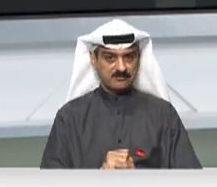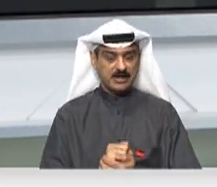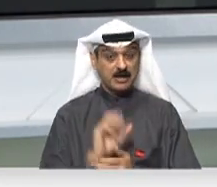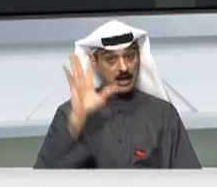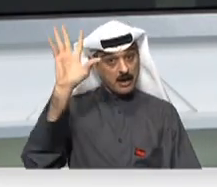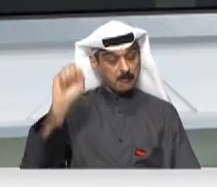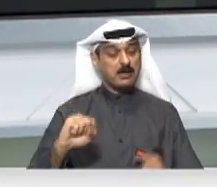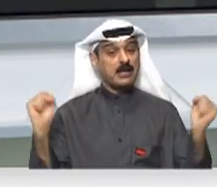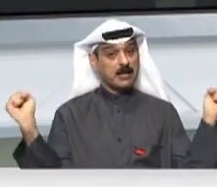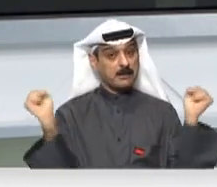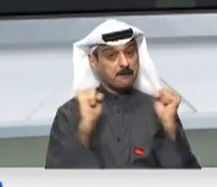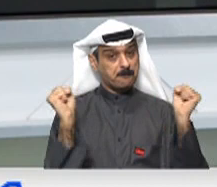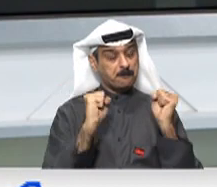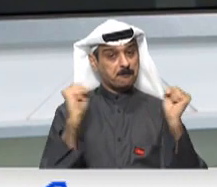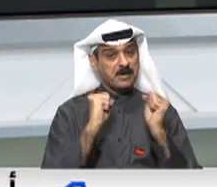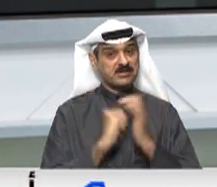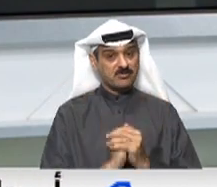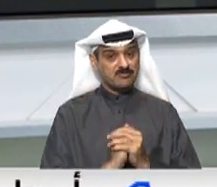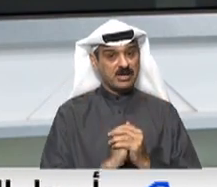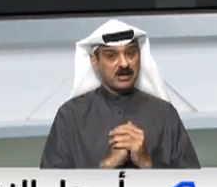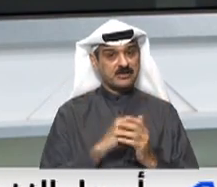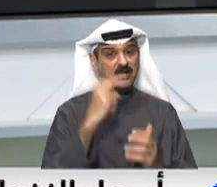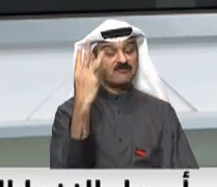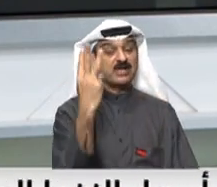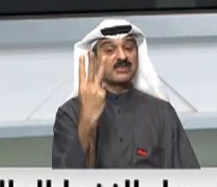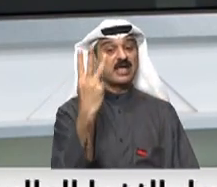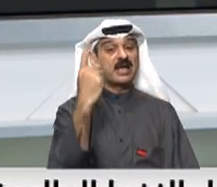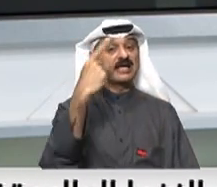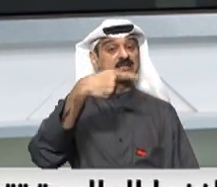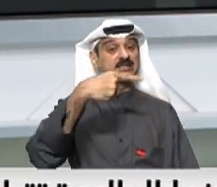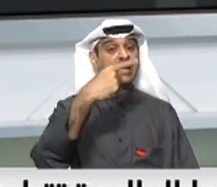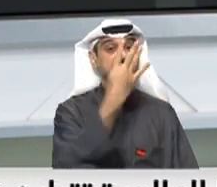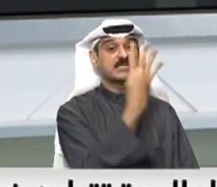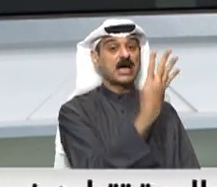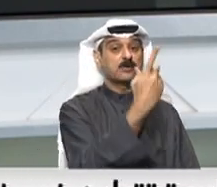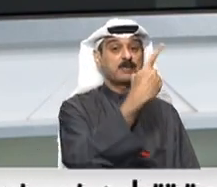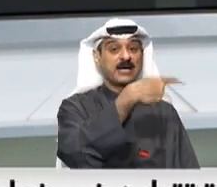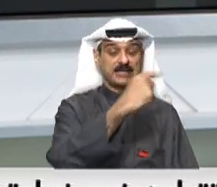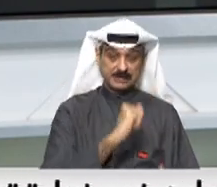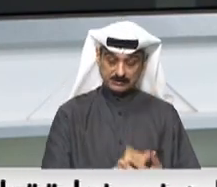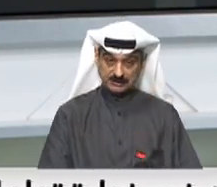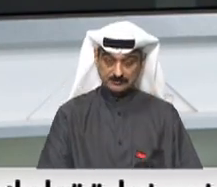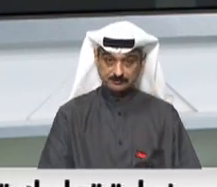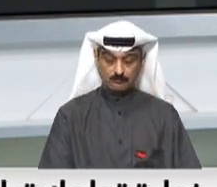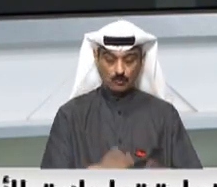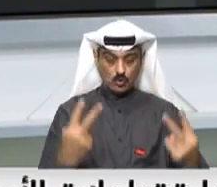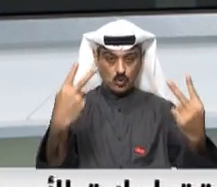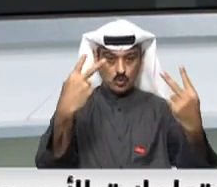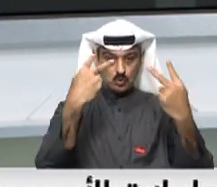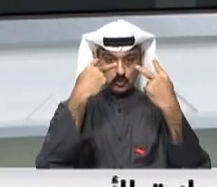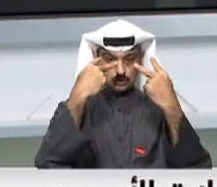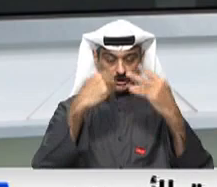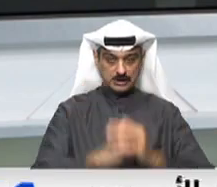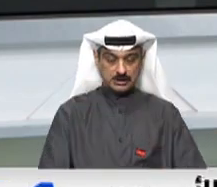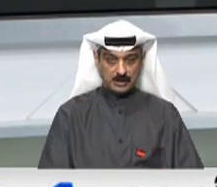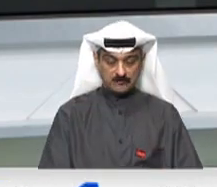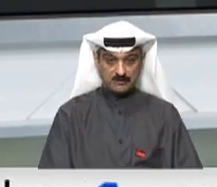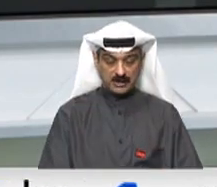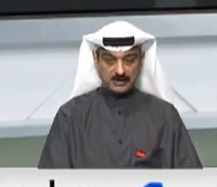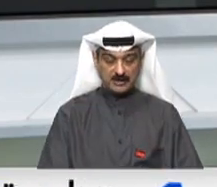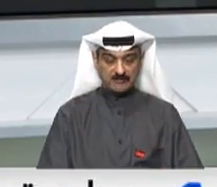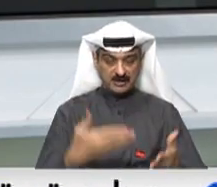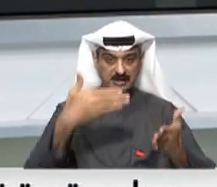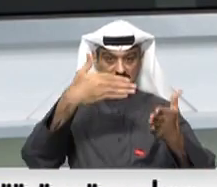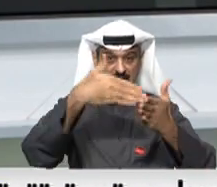تزال بارده خلال الفترات الليل متاخره ما بين 13 الى 14 درجه مئويه ازار المشاهدين الى هنا تنتهي